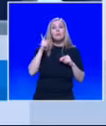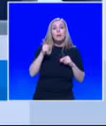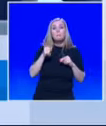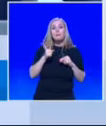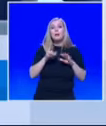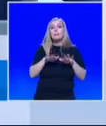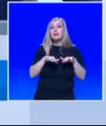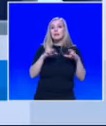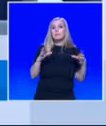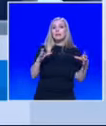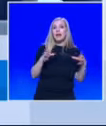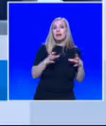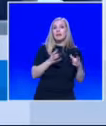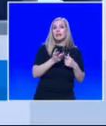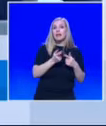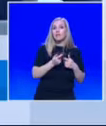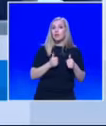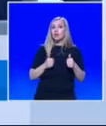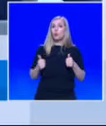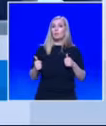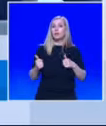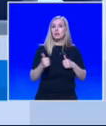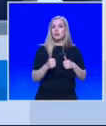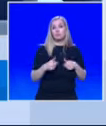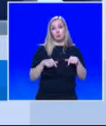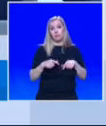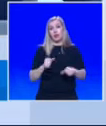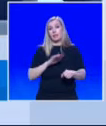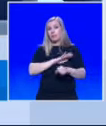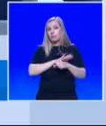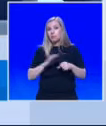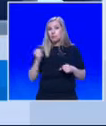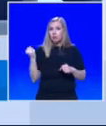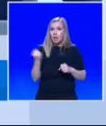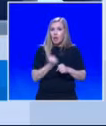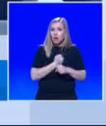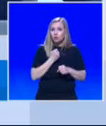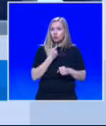доминира и в целия състав. И това е напълно нарочно, защото